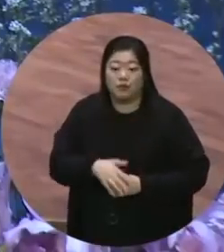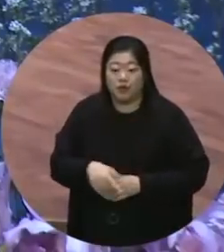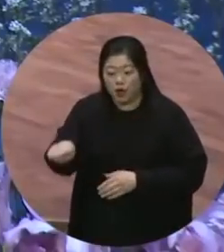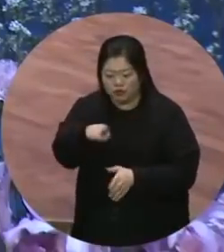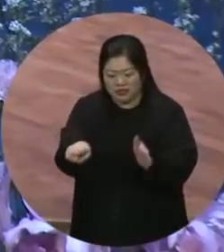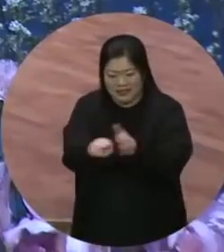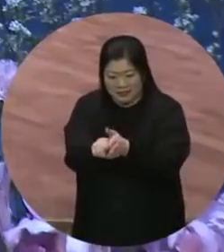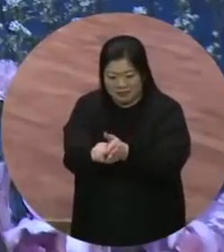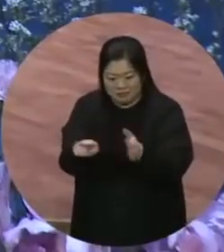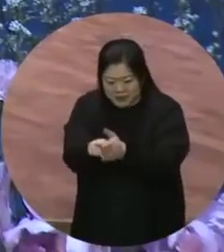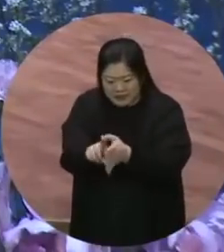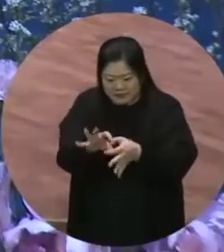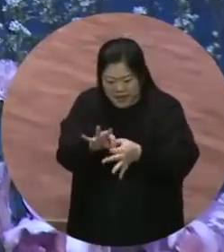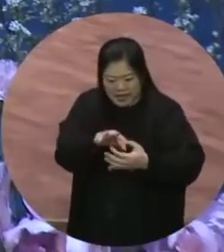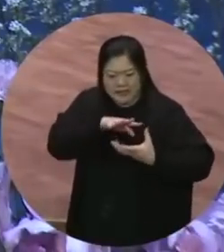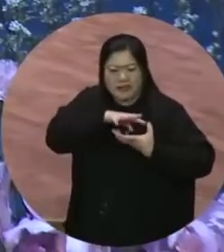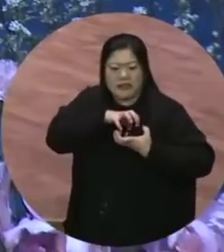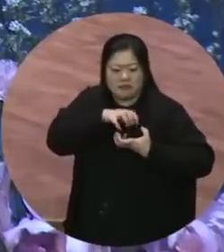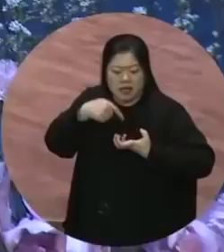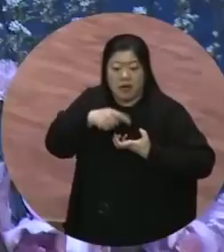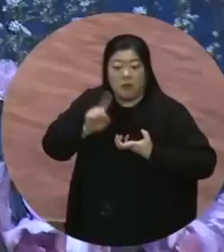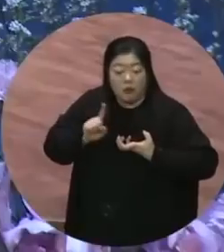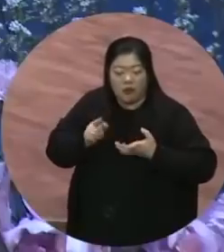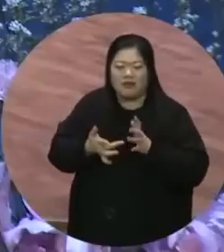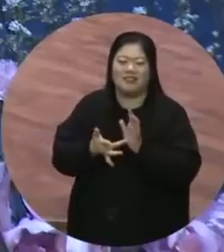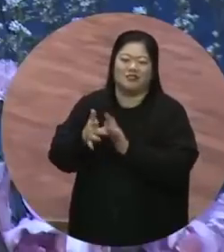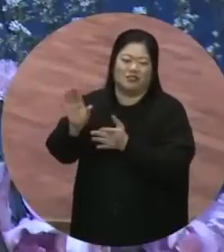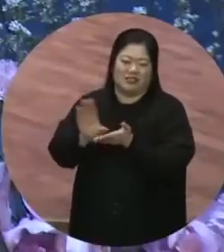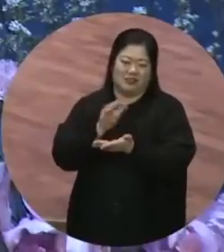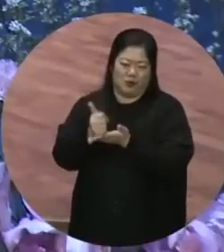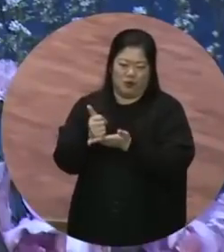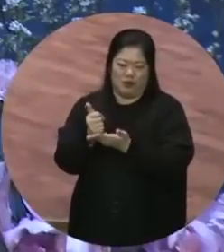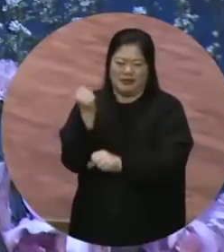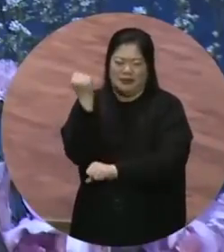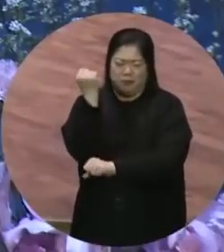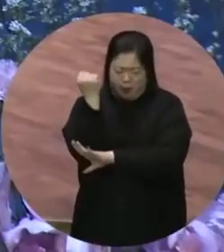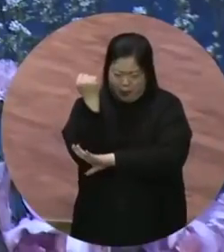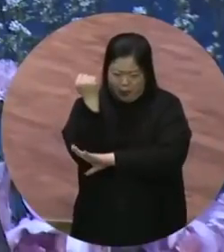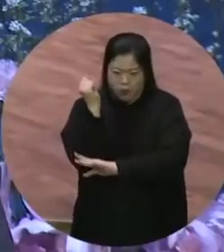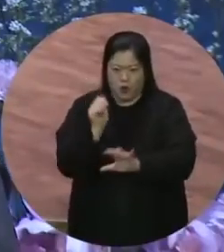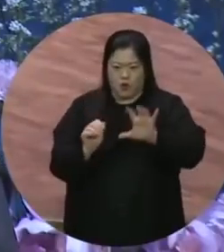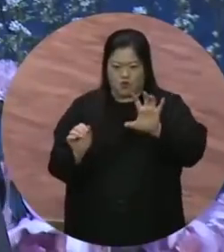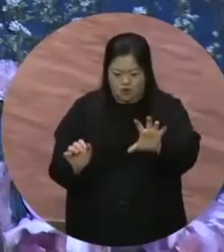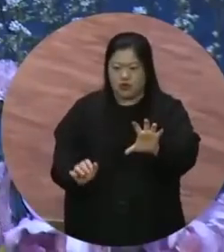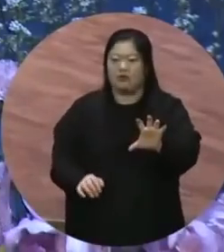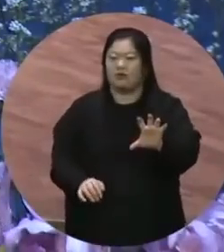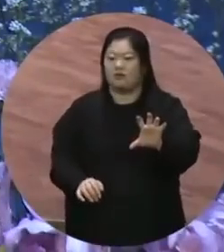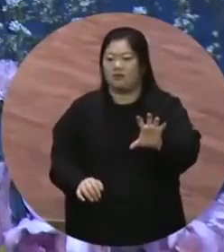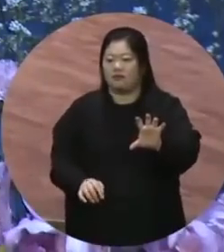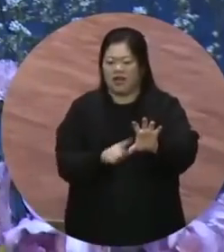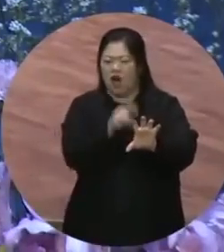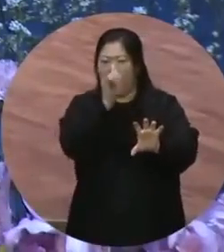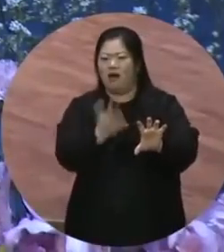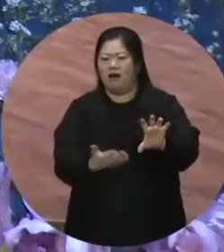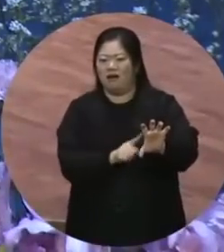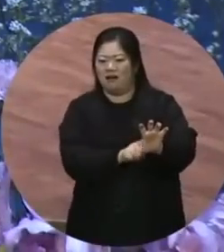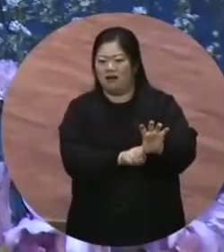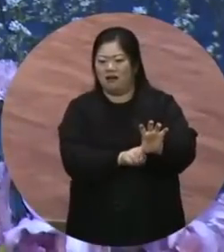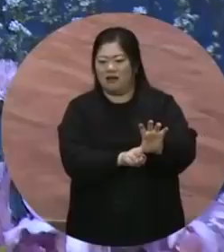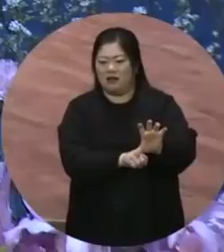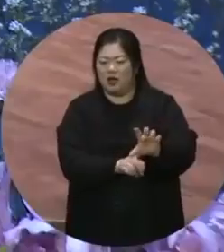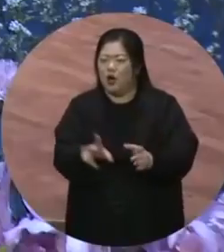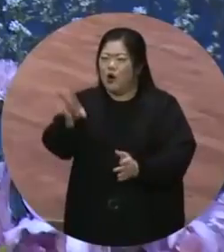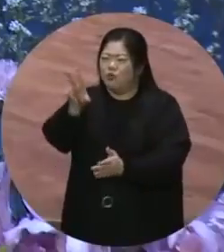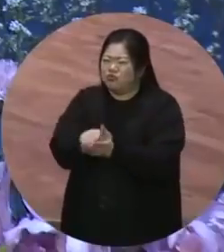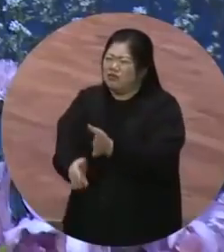심장. 심장은 예수 그리스도입니다. 그래서 모든 여러 문제